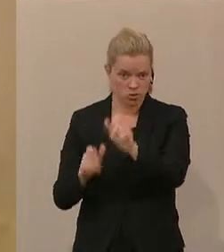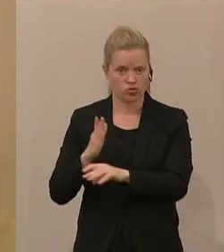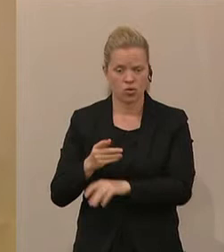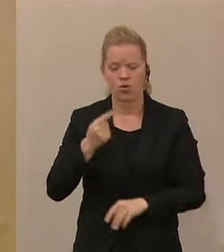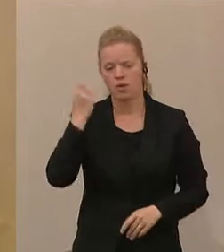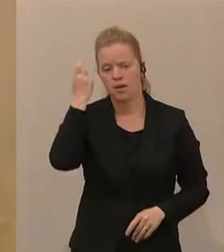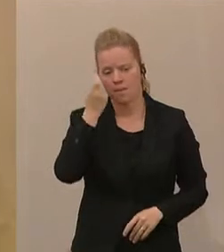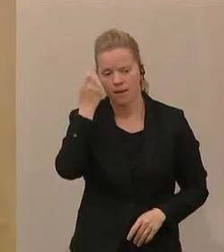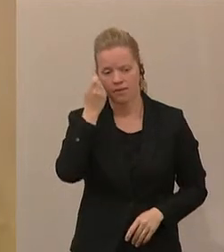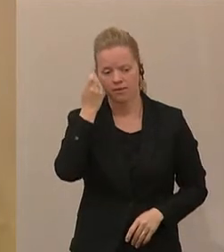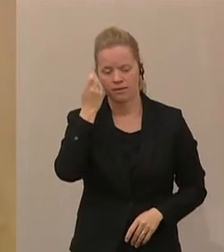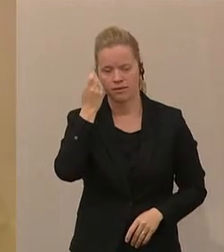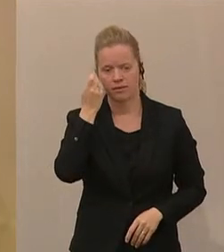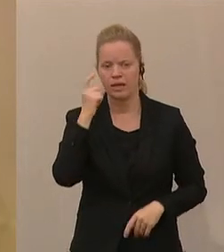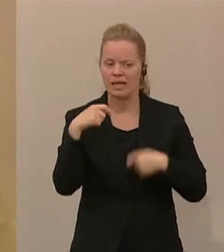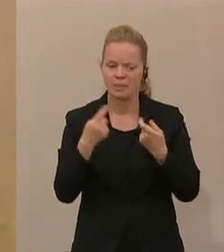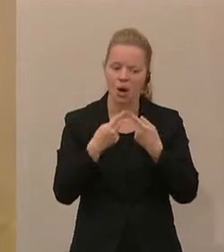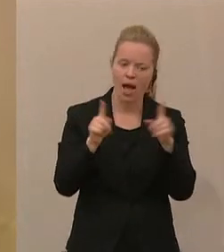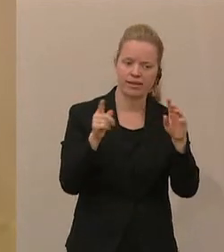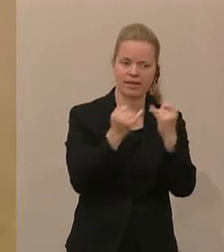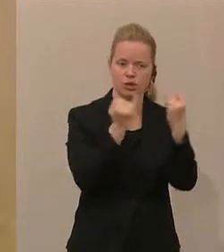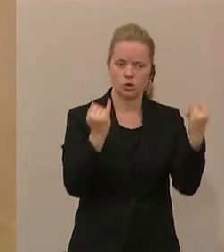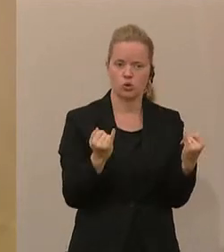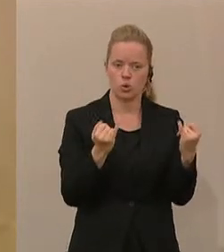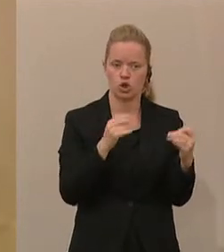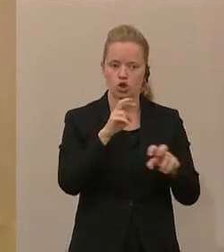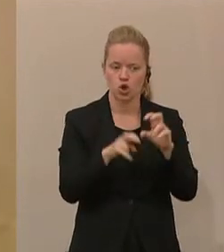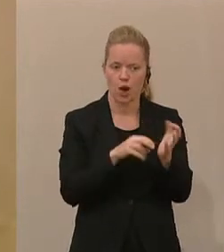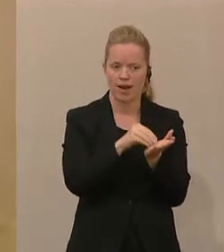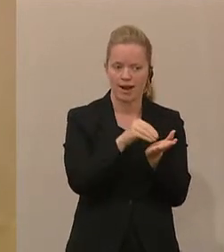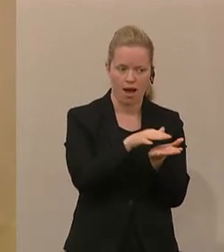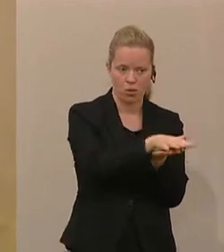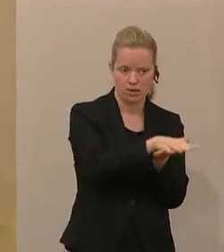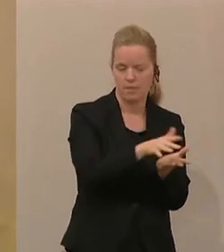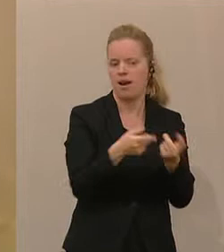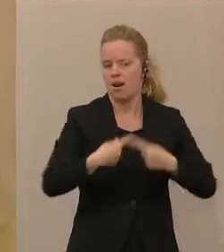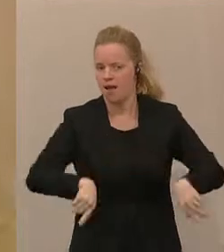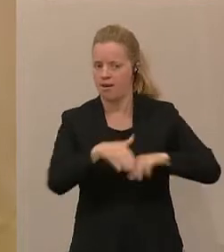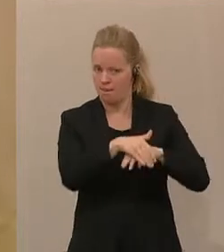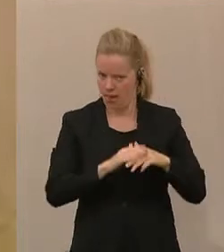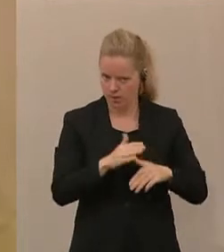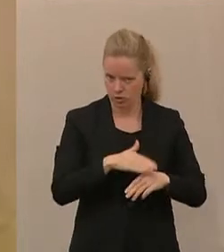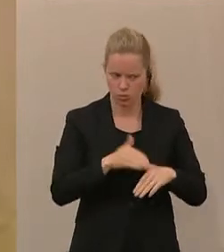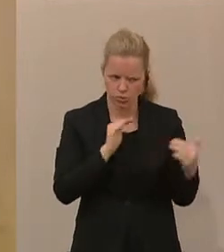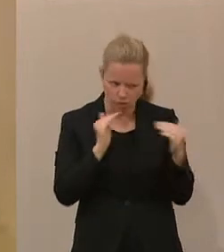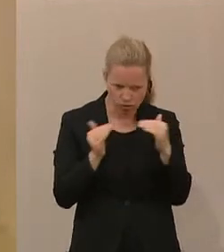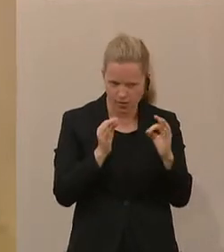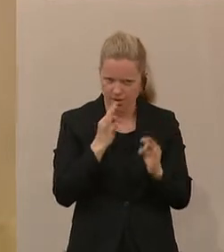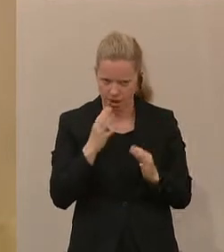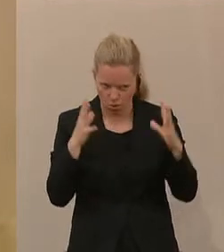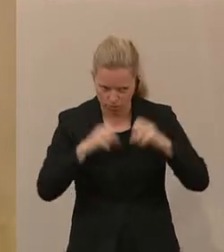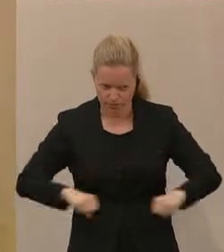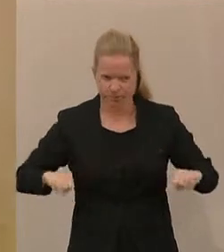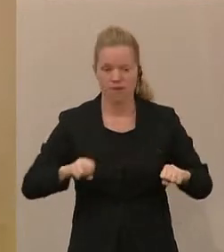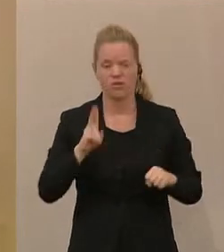auch andere, weil es gibt ja auch andere Institutionen, die Steuergelder ausgeben, die Länder und die Gemeinden, dass man hier das abstimmt, weil es taucht